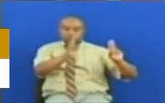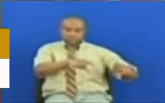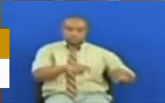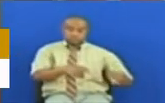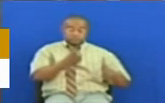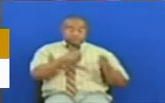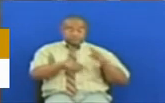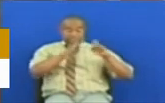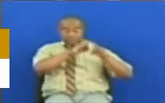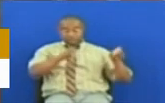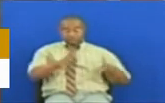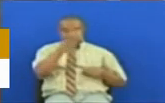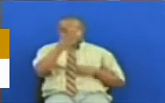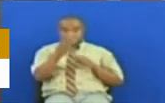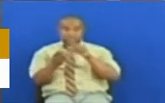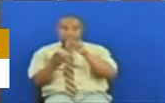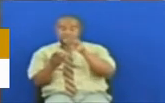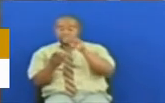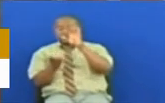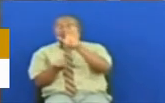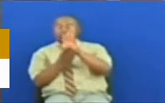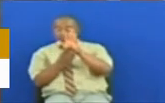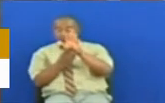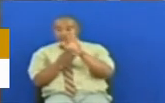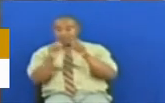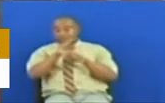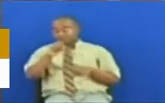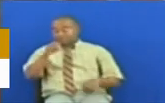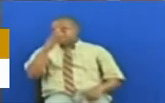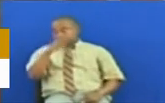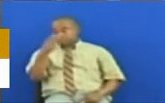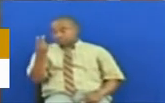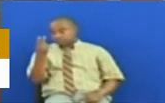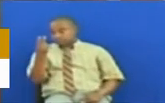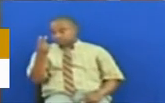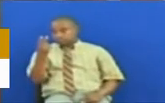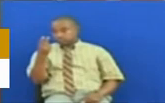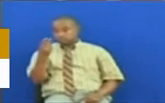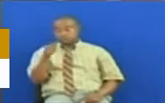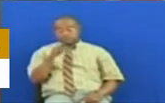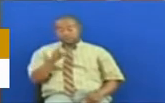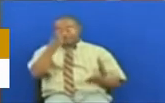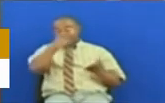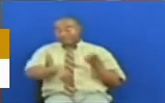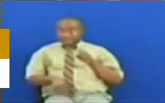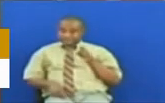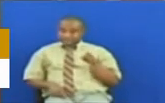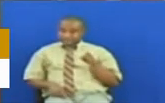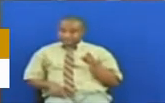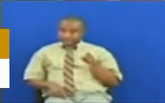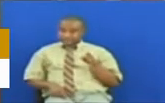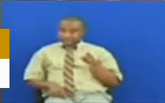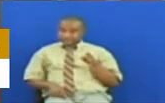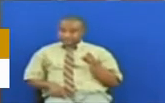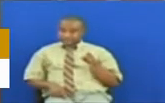cha 38.3 na 42.2 na nyingine. Hizi fine zimetaja